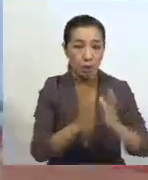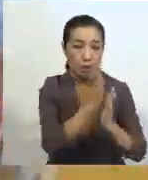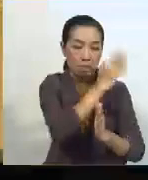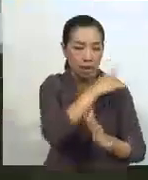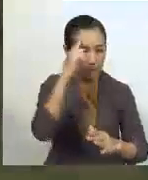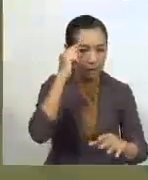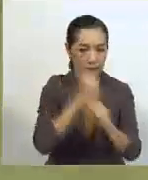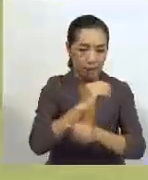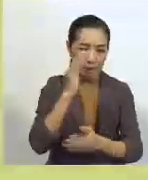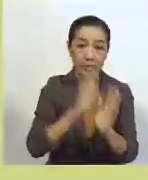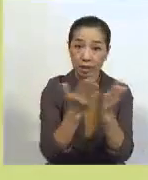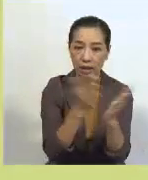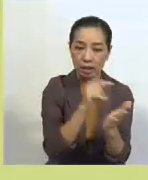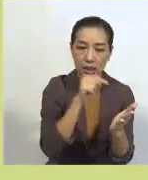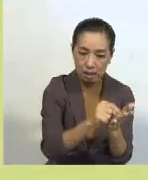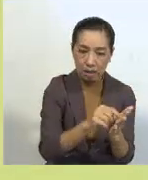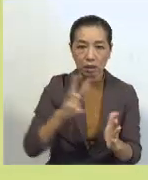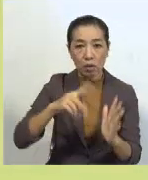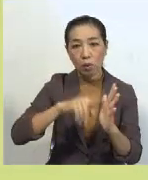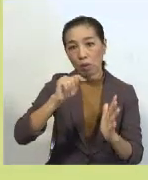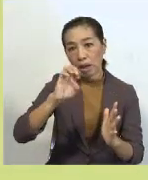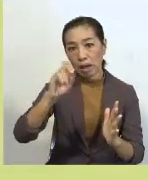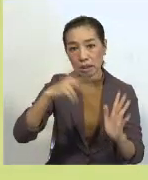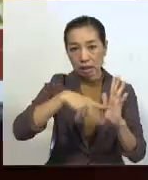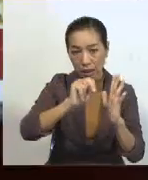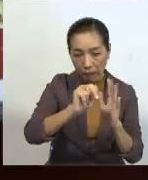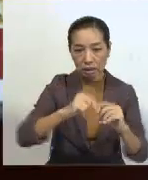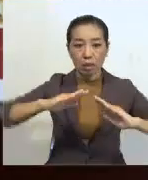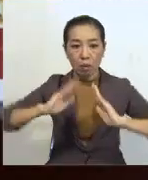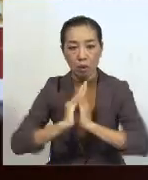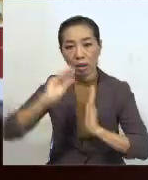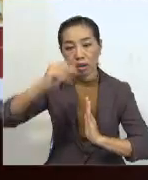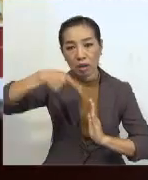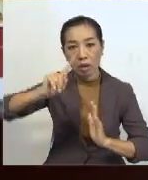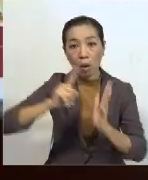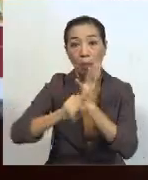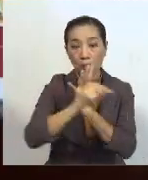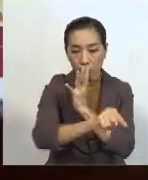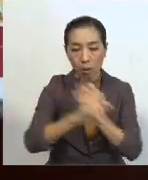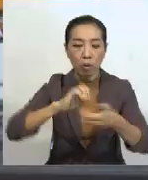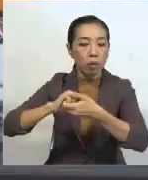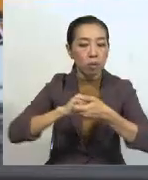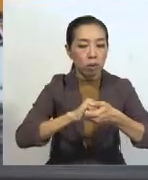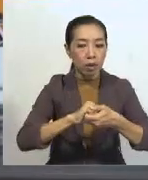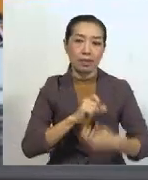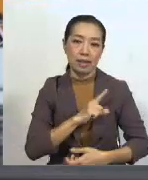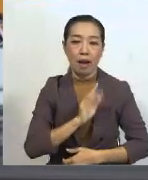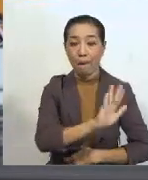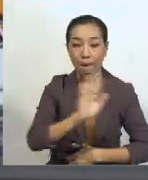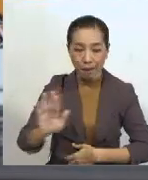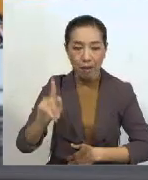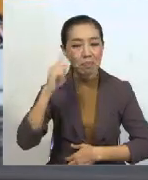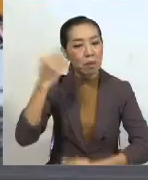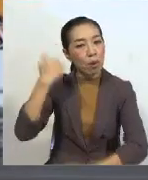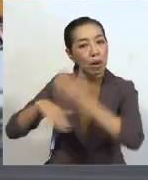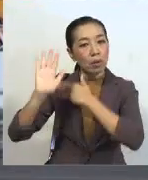สือวาติกันวัดโพมิตรภาพระหว่างศาสนารวบรวมประวัตินครวาติกันวัดโพประวัติวัดโพ